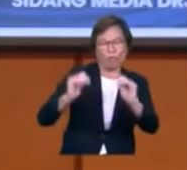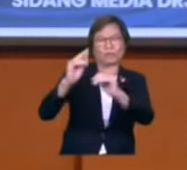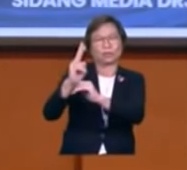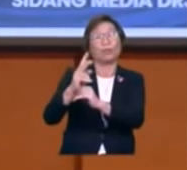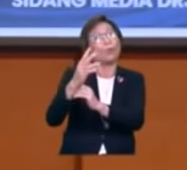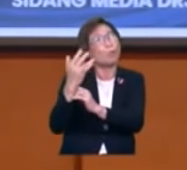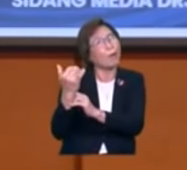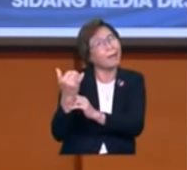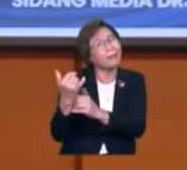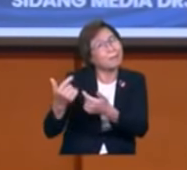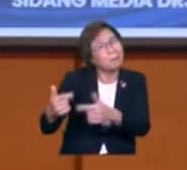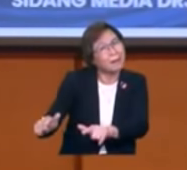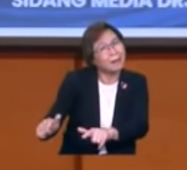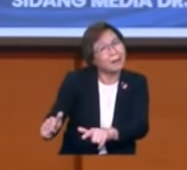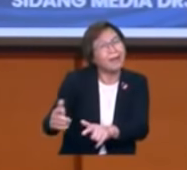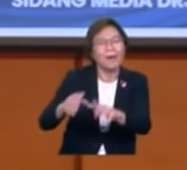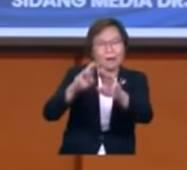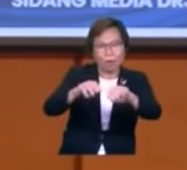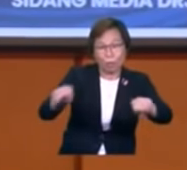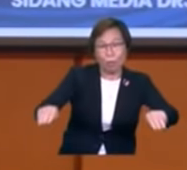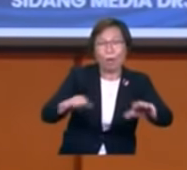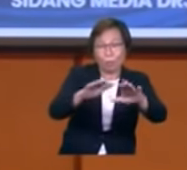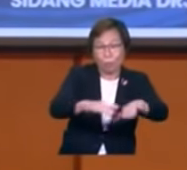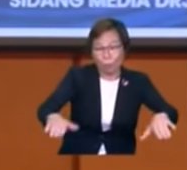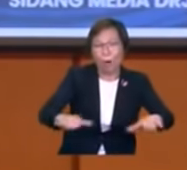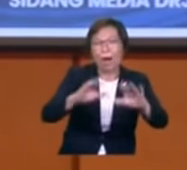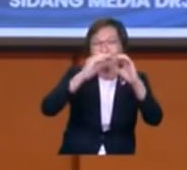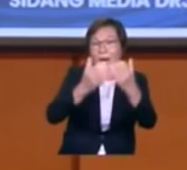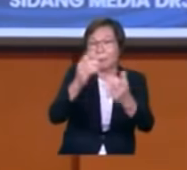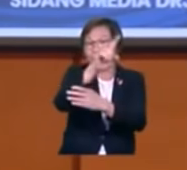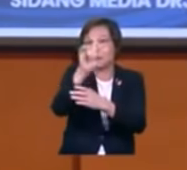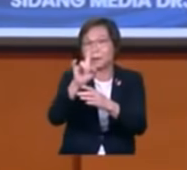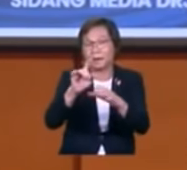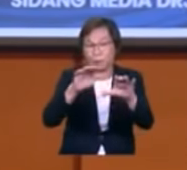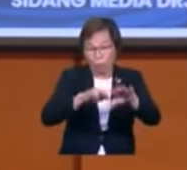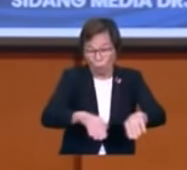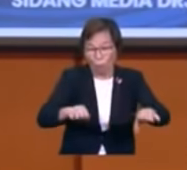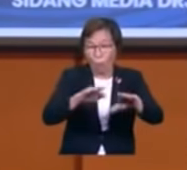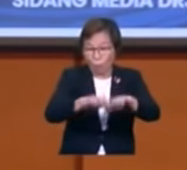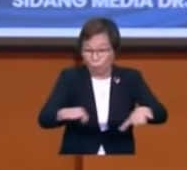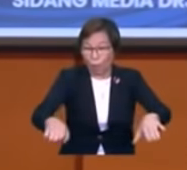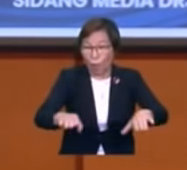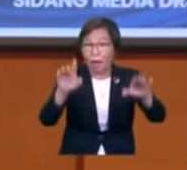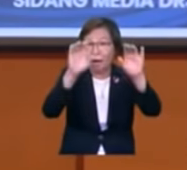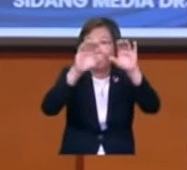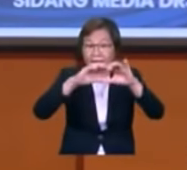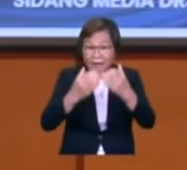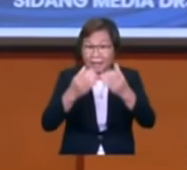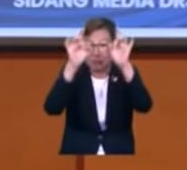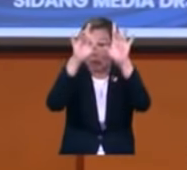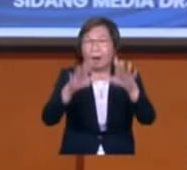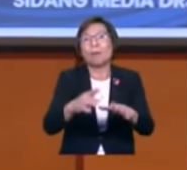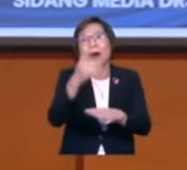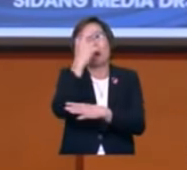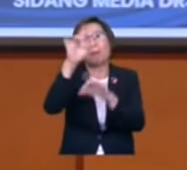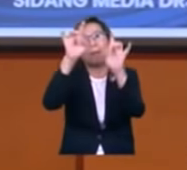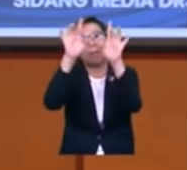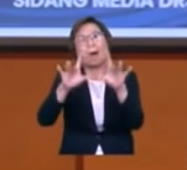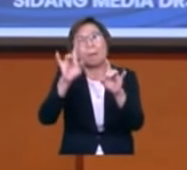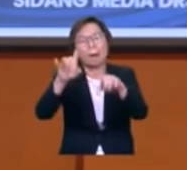Mengapo murid-murid kelas papers and ini akan menduduki peperiksaan